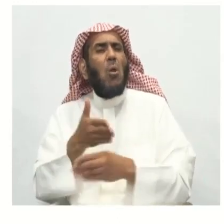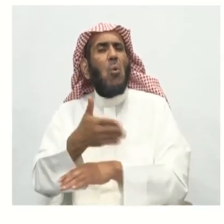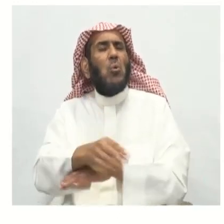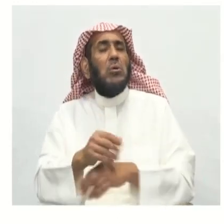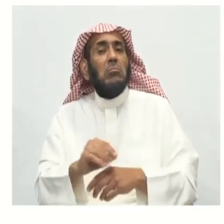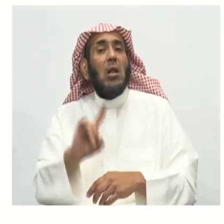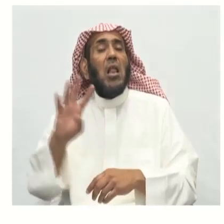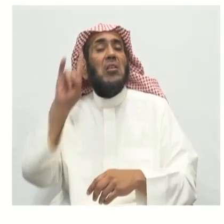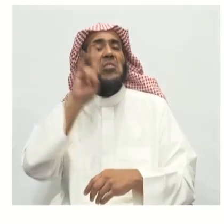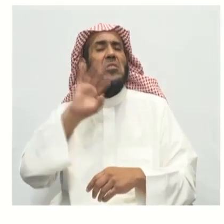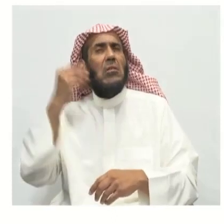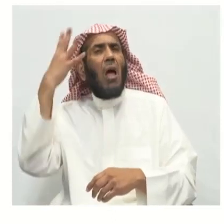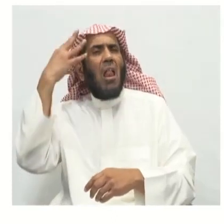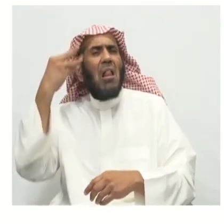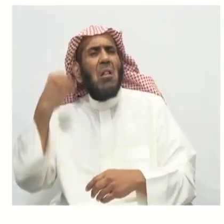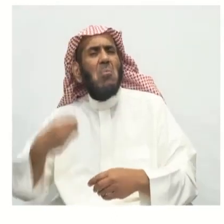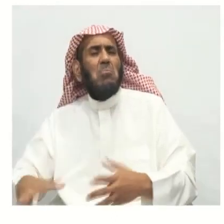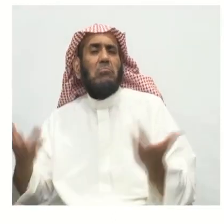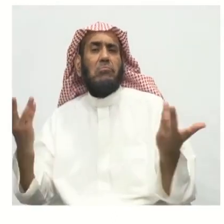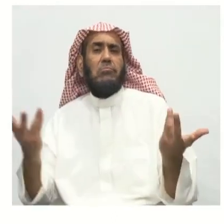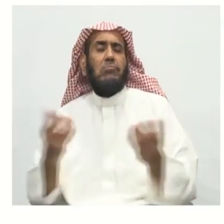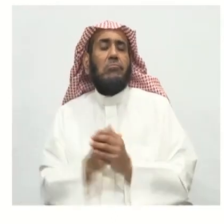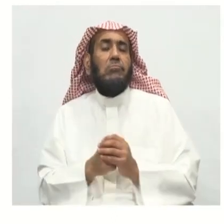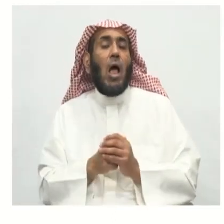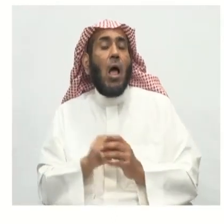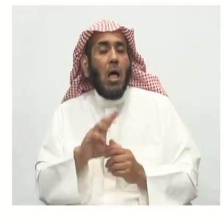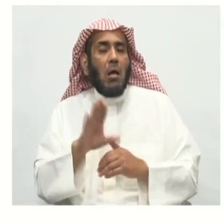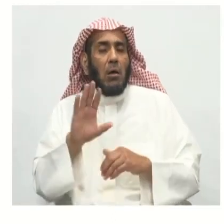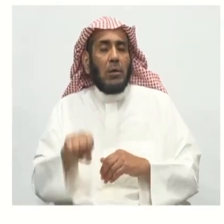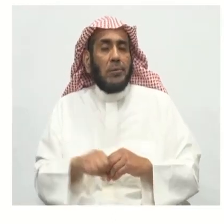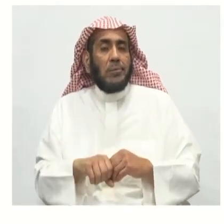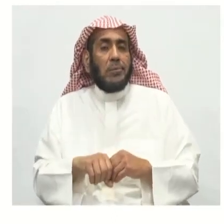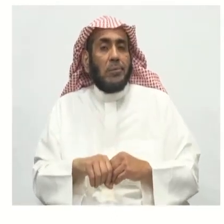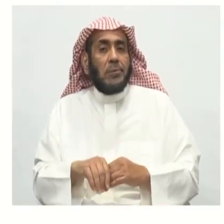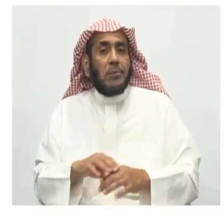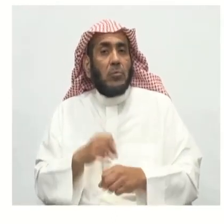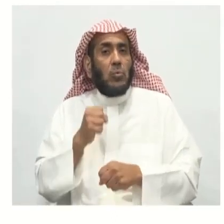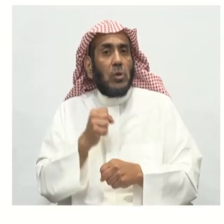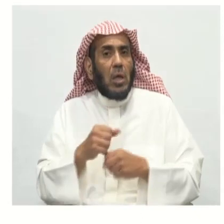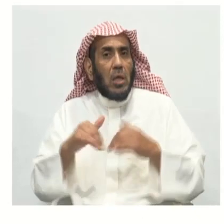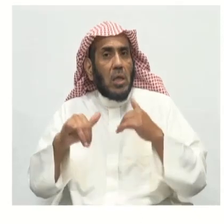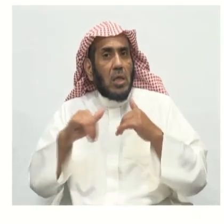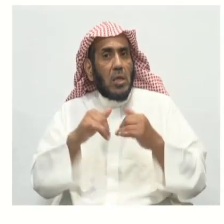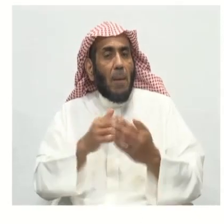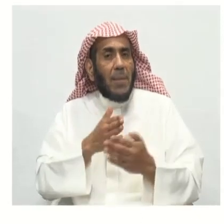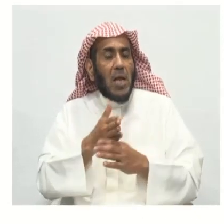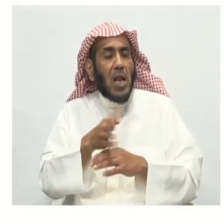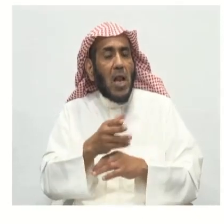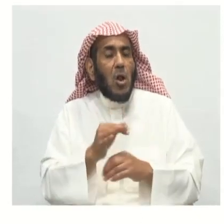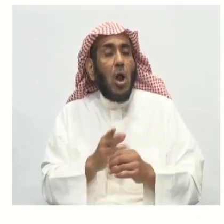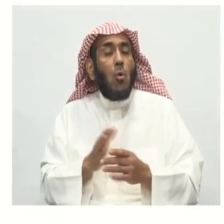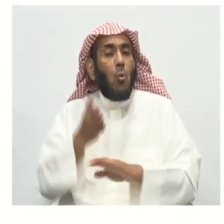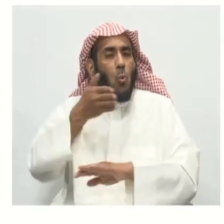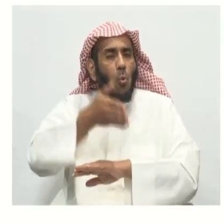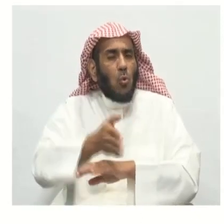الا الشيطان طيب واتخذ سبيله اي واتخذ